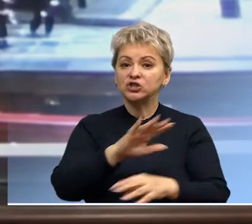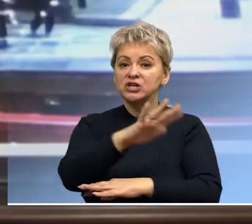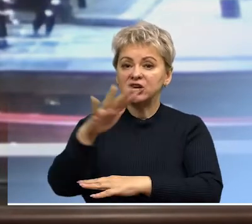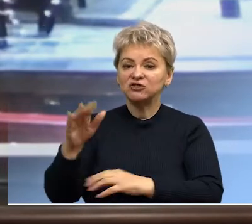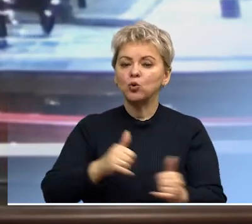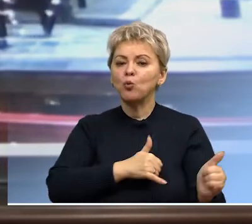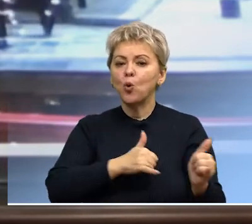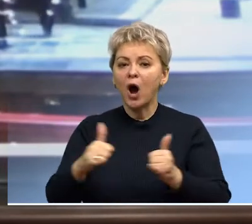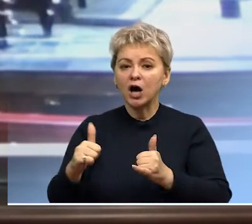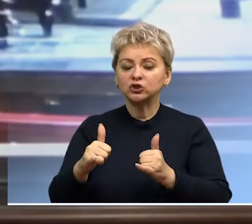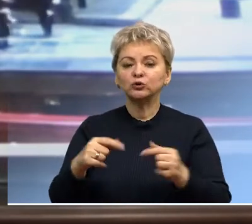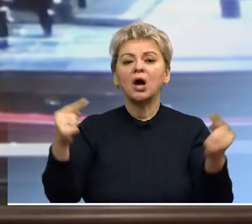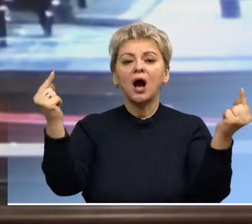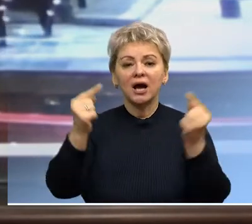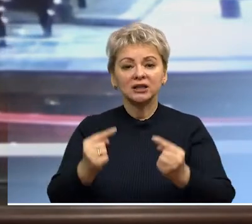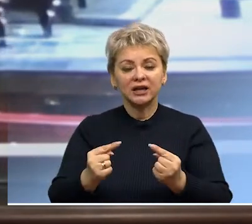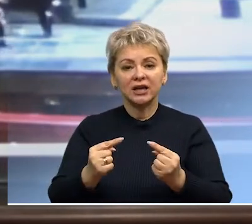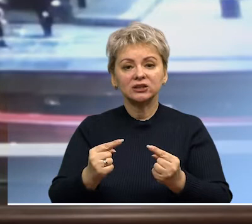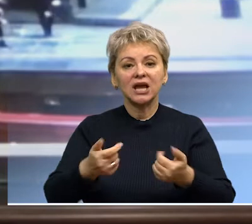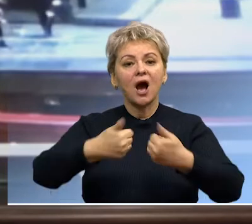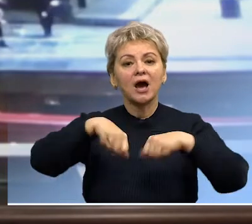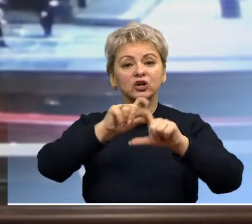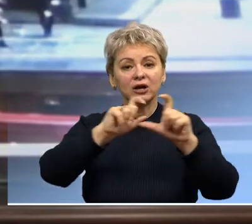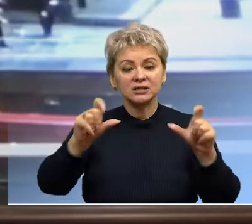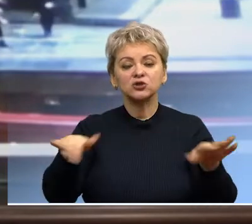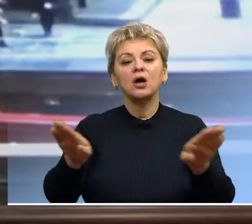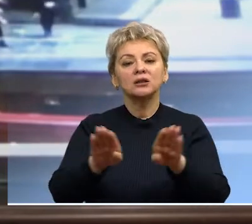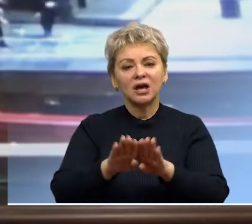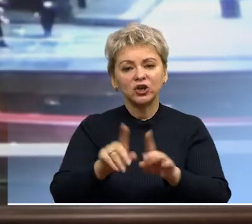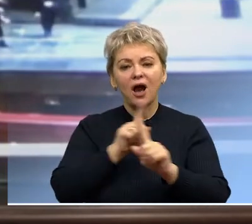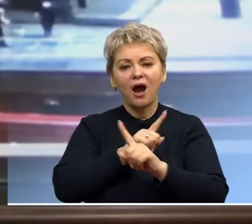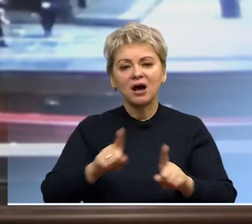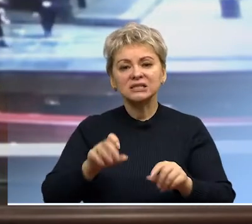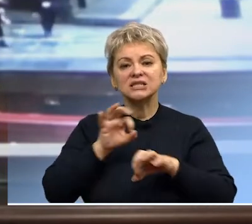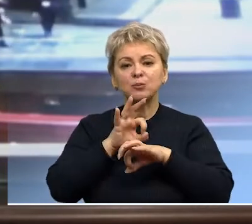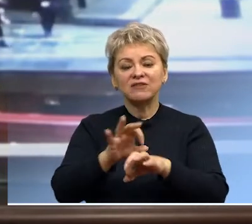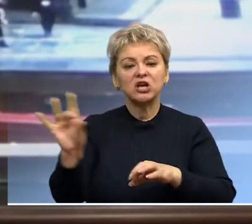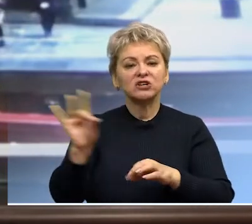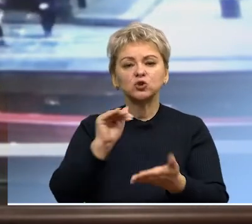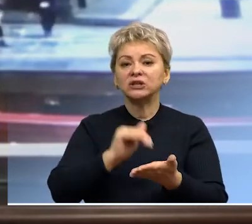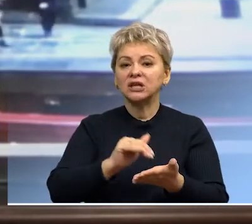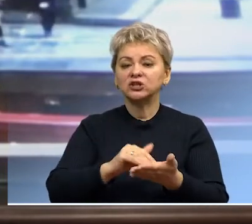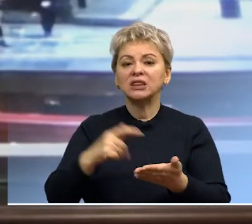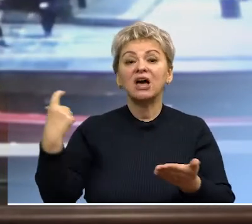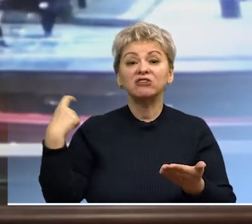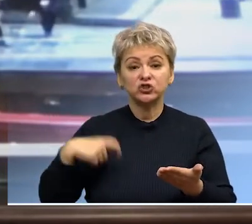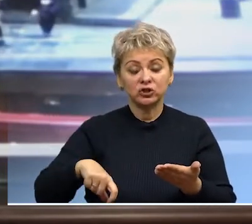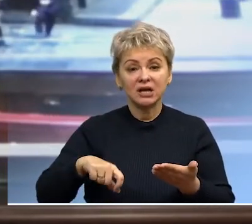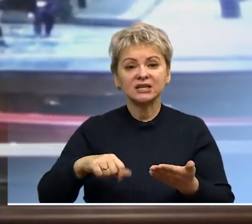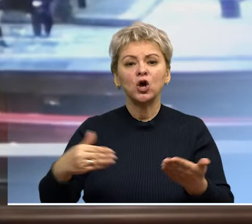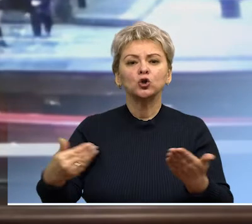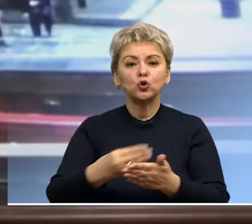значит, деревцом ухаживают конкретные организации. Вот такие акции прошли в Ростове, Таганроге,